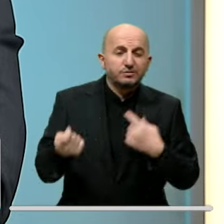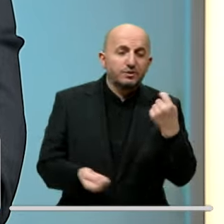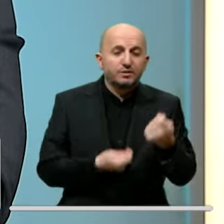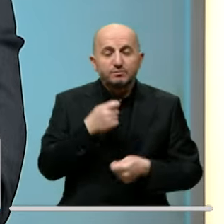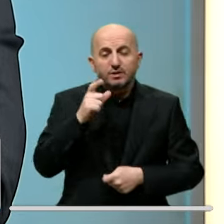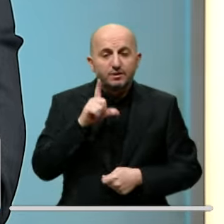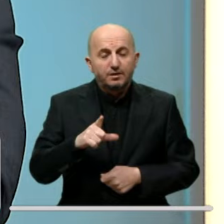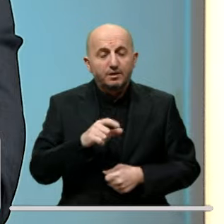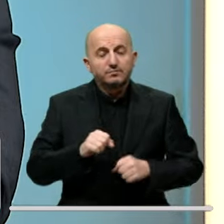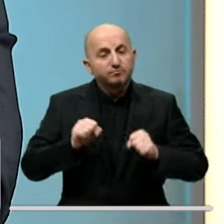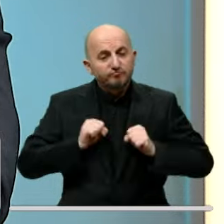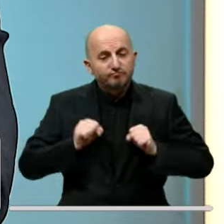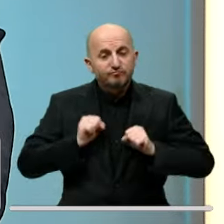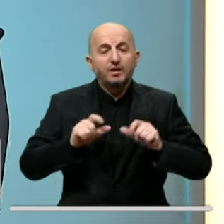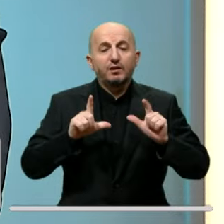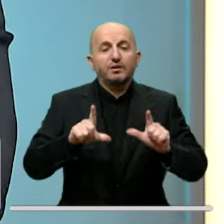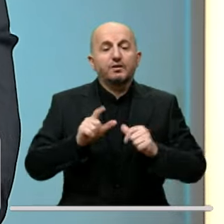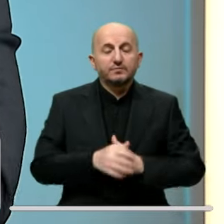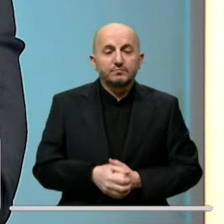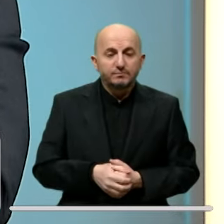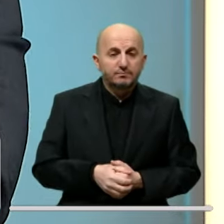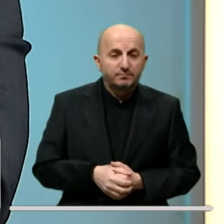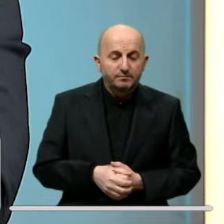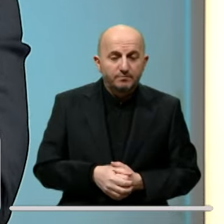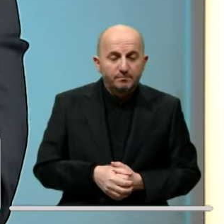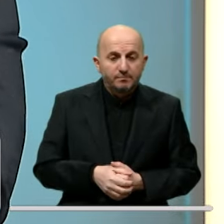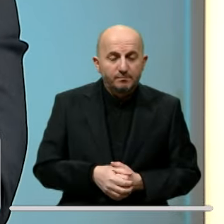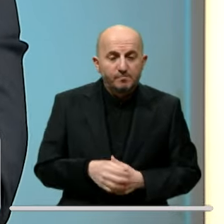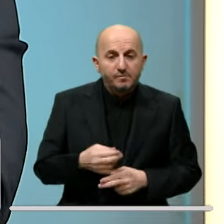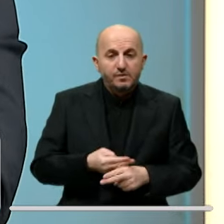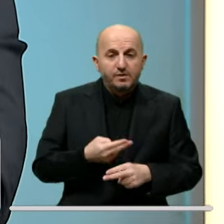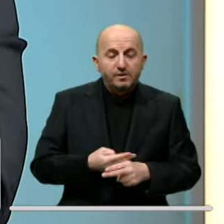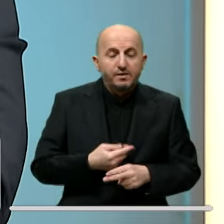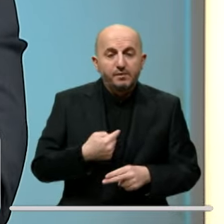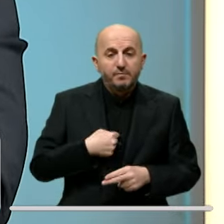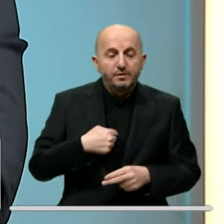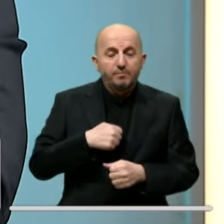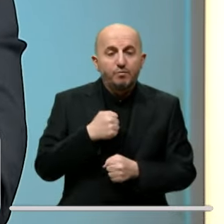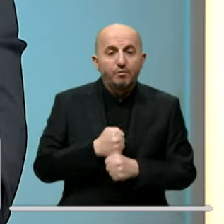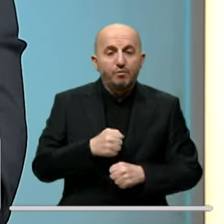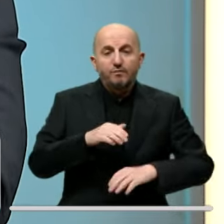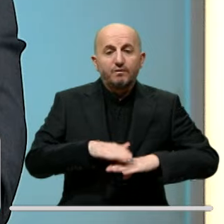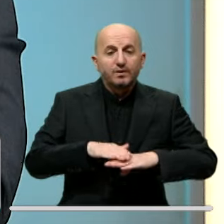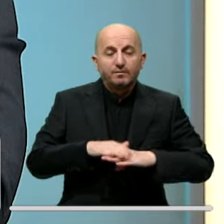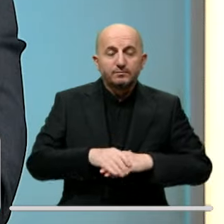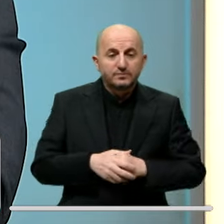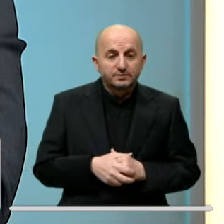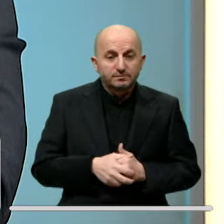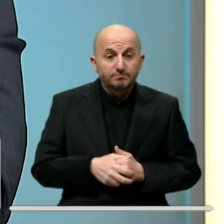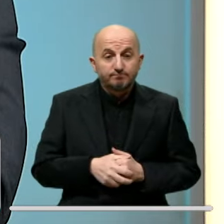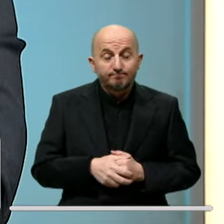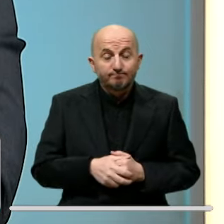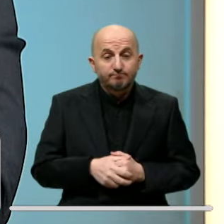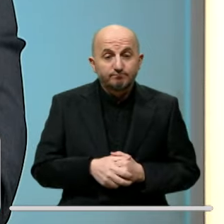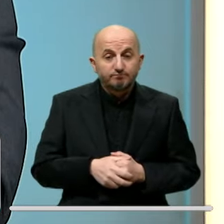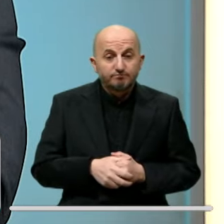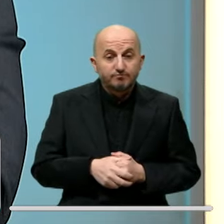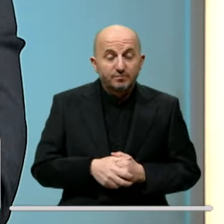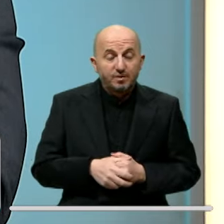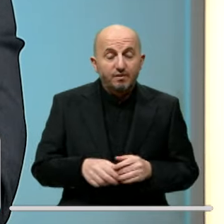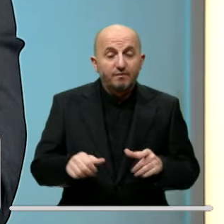lazım. Yalnız gayret göstermeleri lazım. Mesela benim görev yaptığım Basel